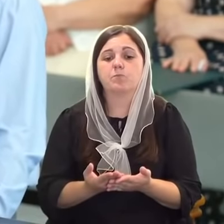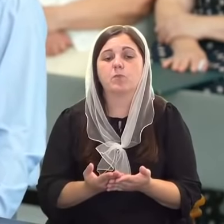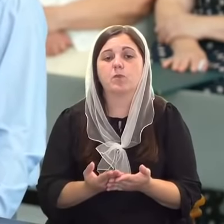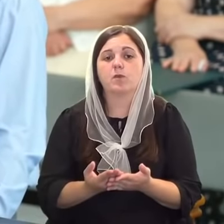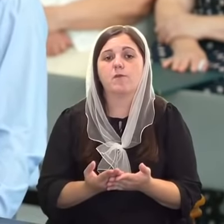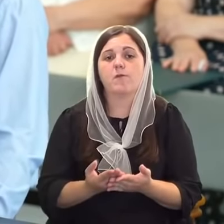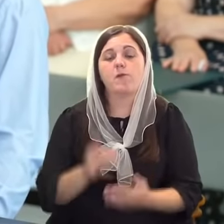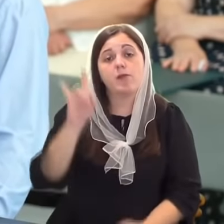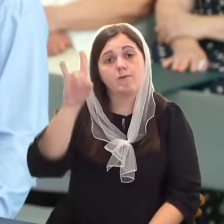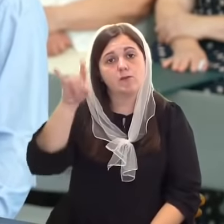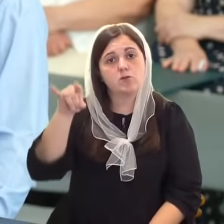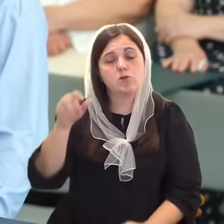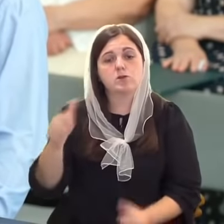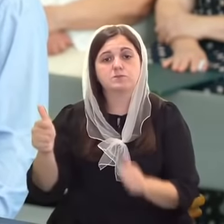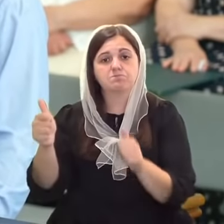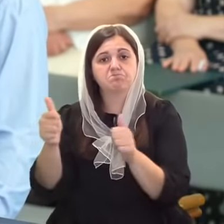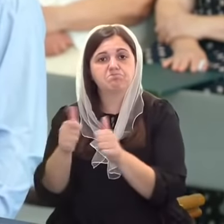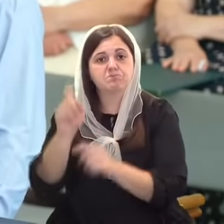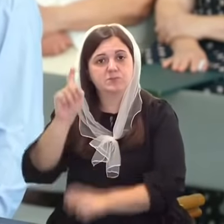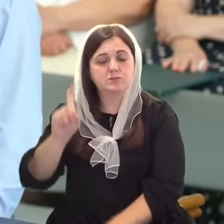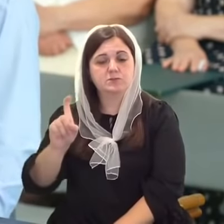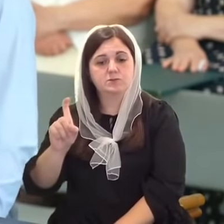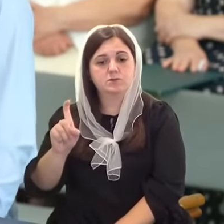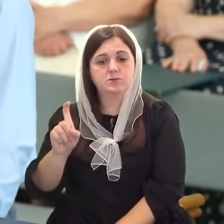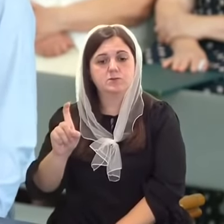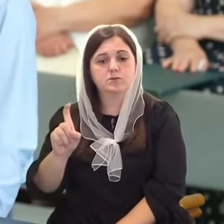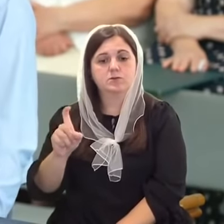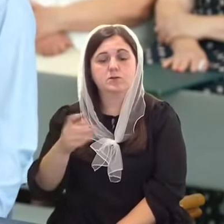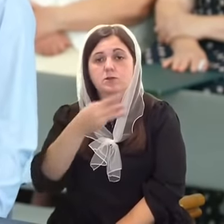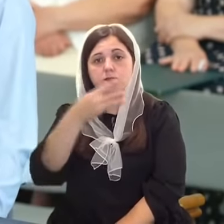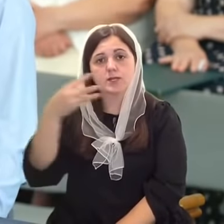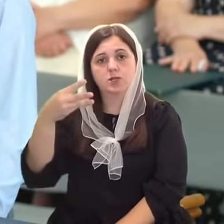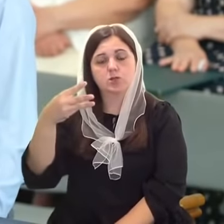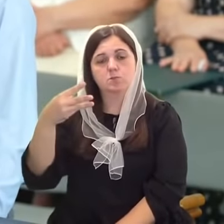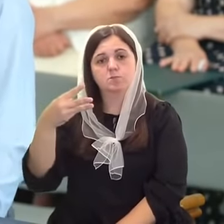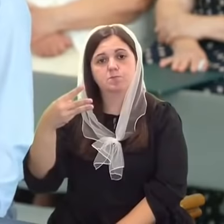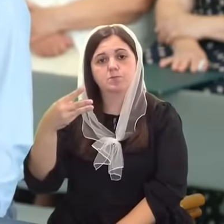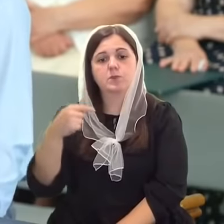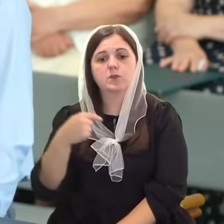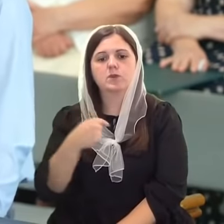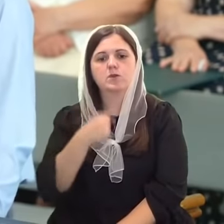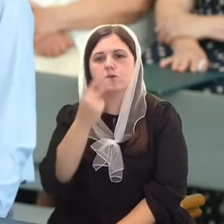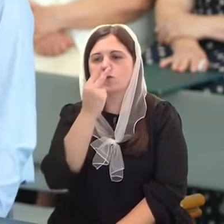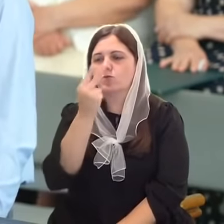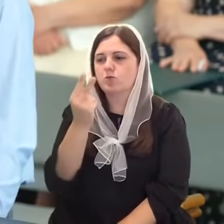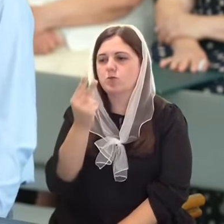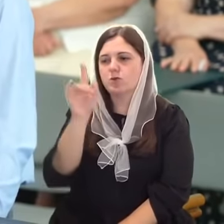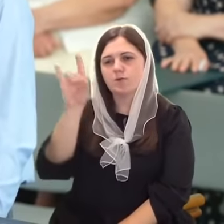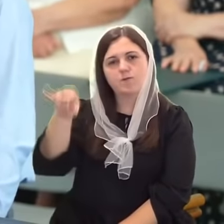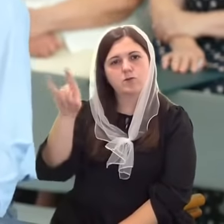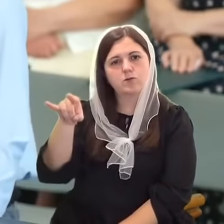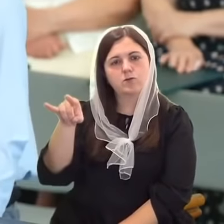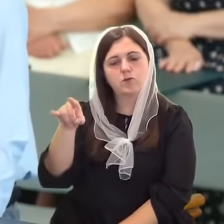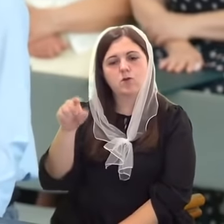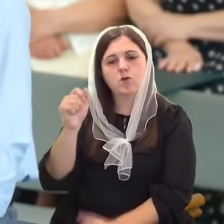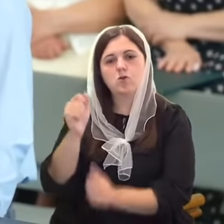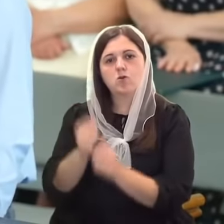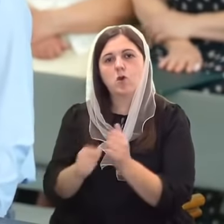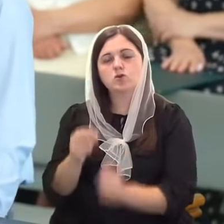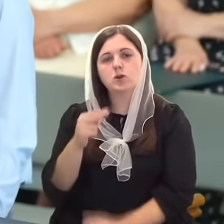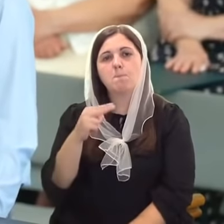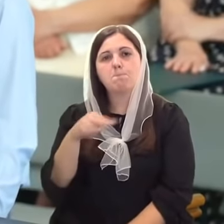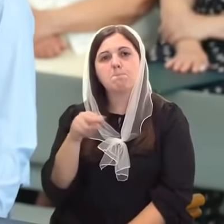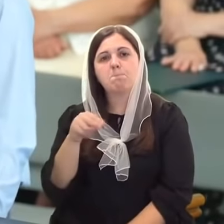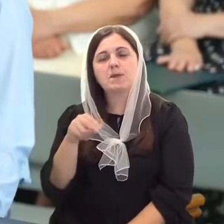подоконнике своего класса, мой класс был на третьем этаже, и я смотрел в окно. Каждую пятницу